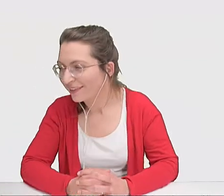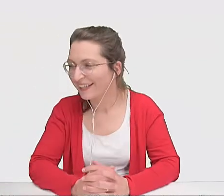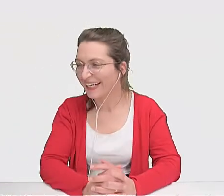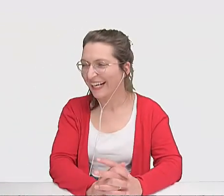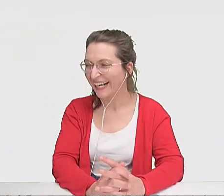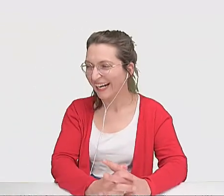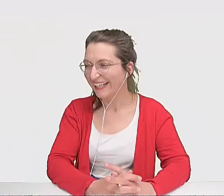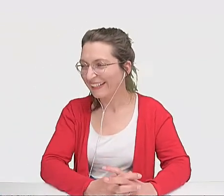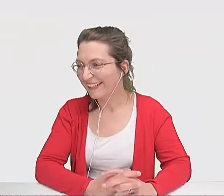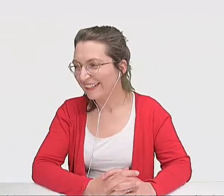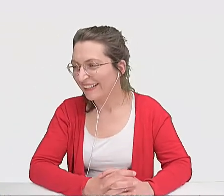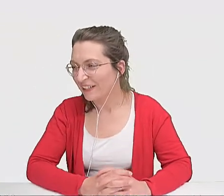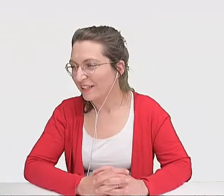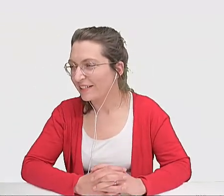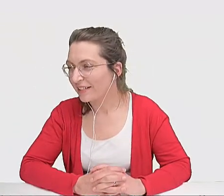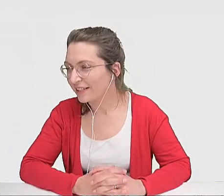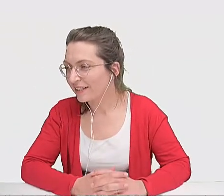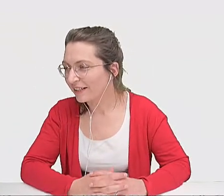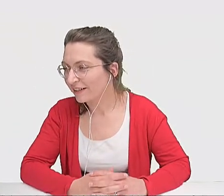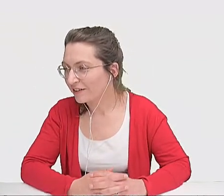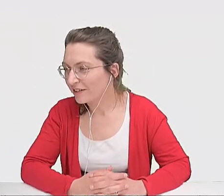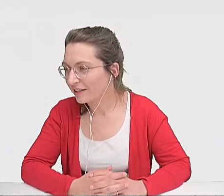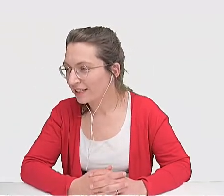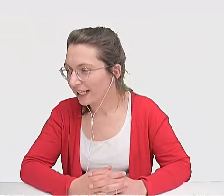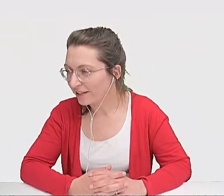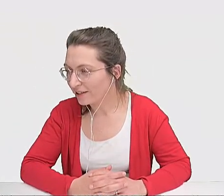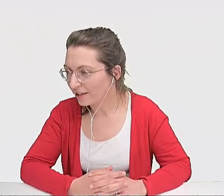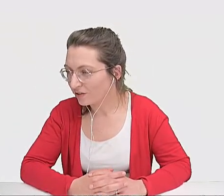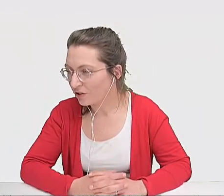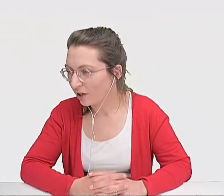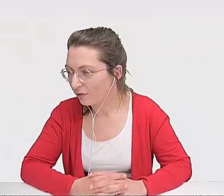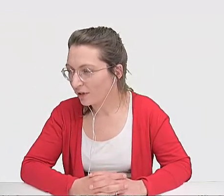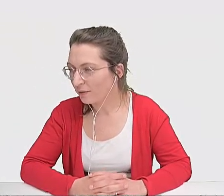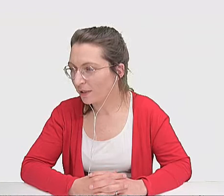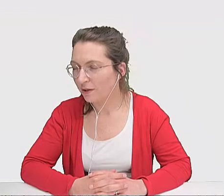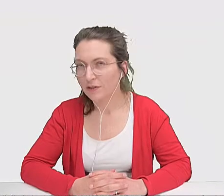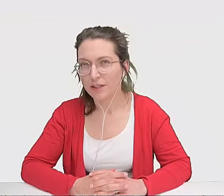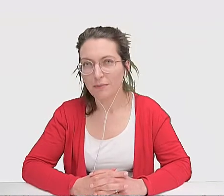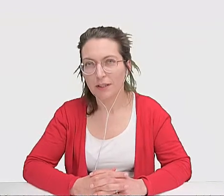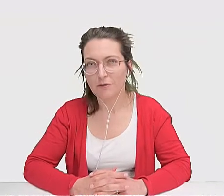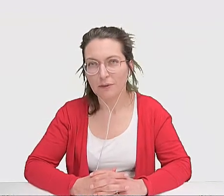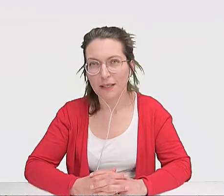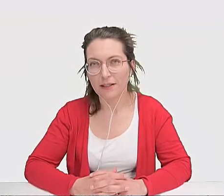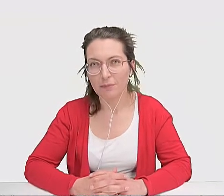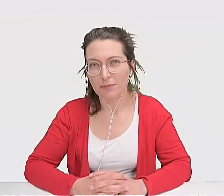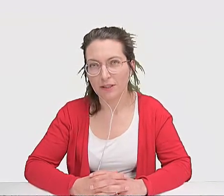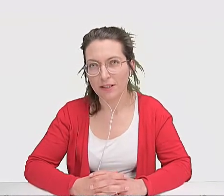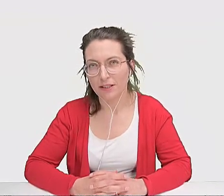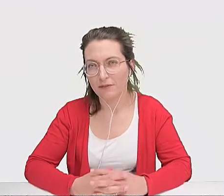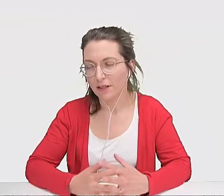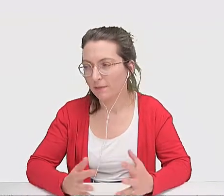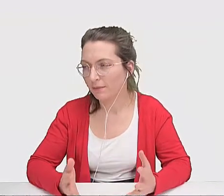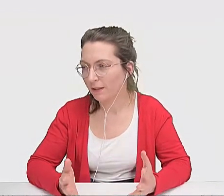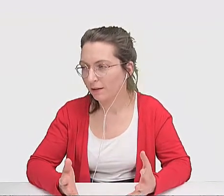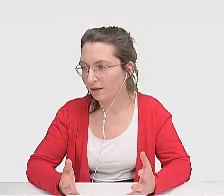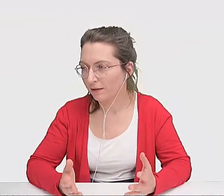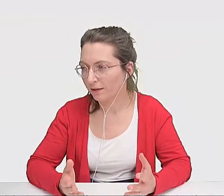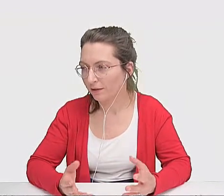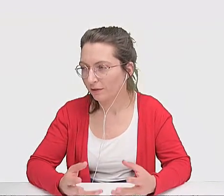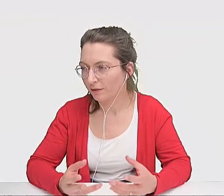müssen. Okay. Das ist jetzt eine ganz klassische Aufgabe aus dem Informatik-Biber. Das heißt, wir